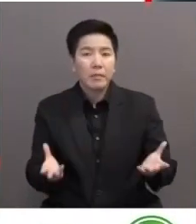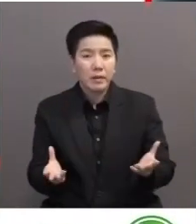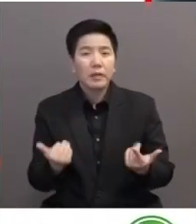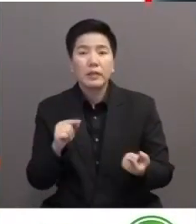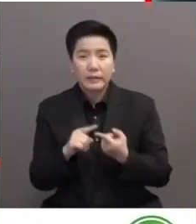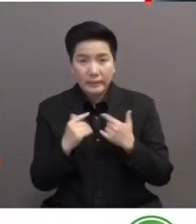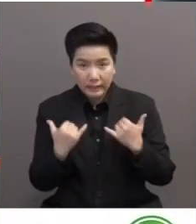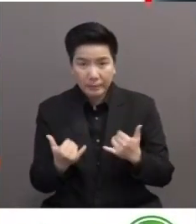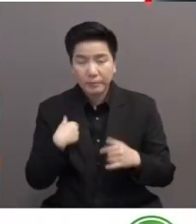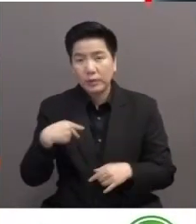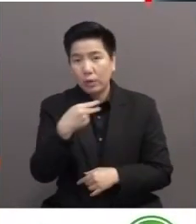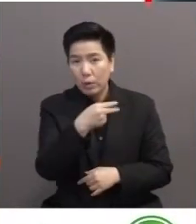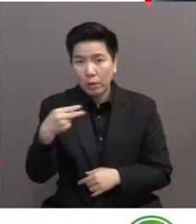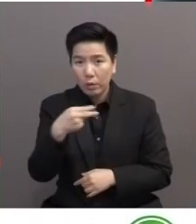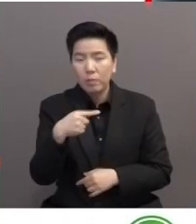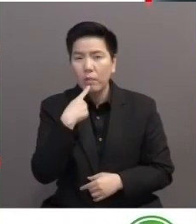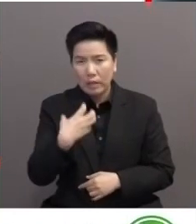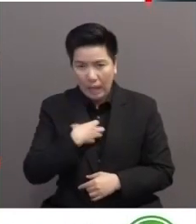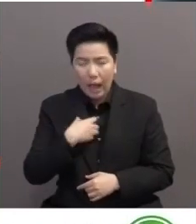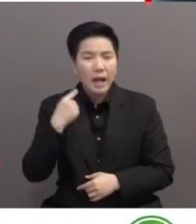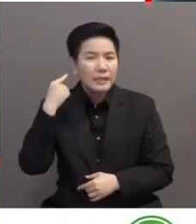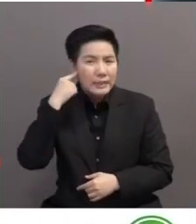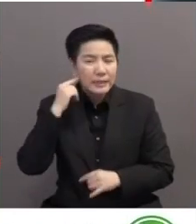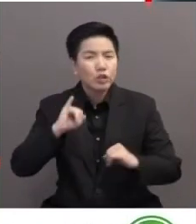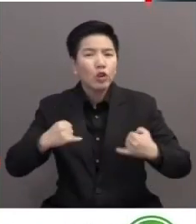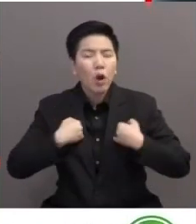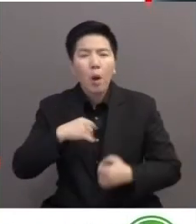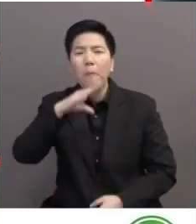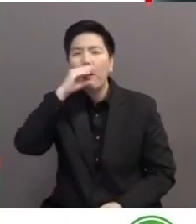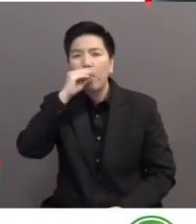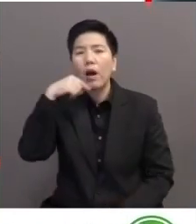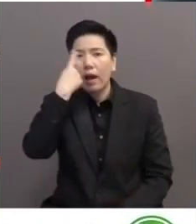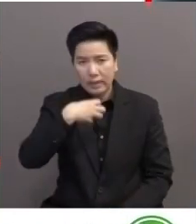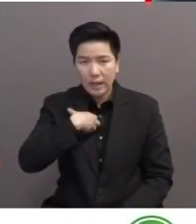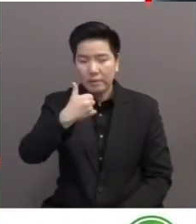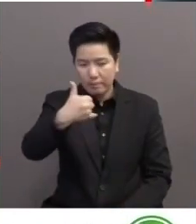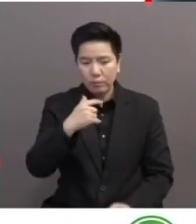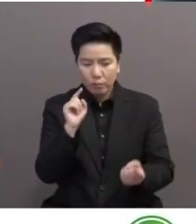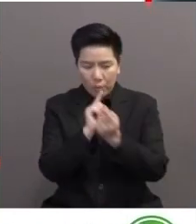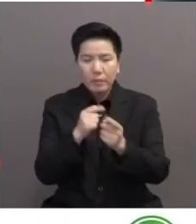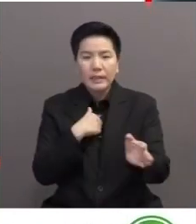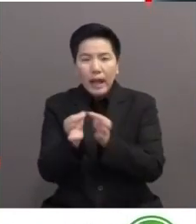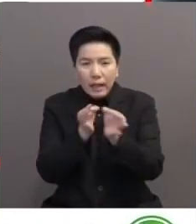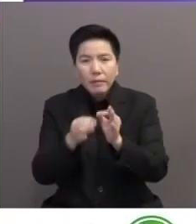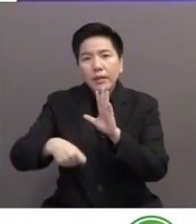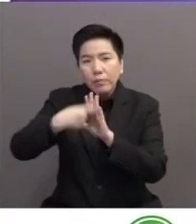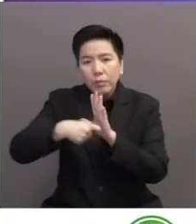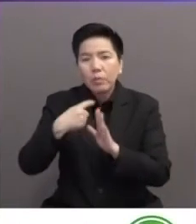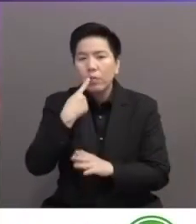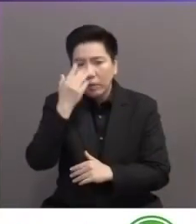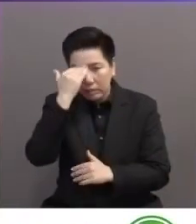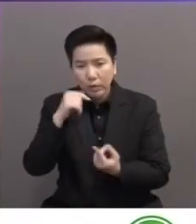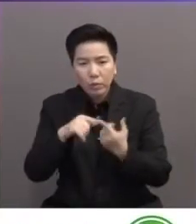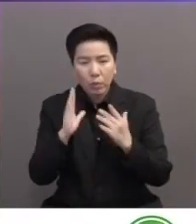ขณะเดียวกันก็มีข้อความว่าอยากจะเจอกับเจ้าของเสียงด้วย ใช่ครับอยากให้ติดต่อกลับมานะครับจะได้อธิบายนะครับว่าทำไมเจ้าหน้า